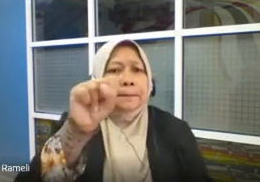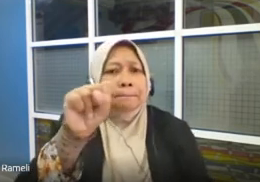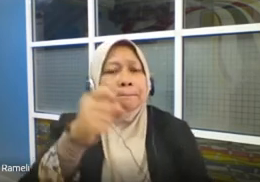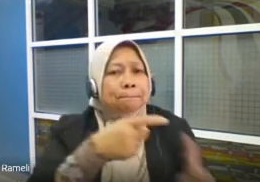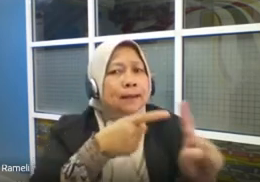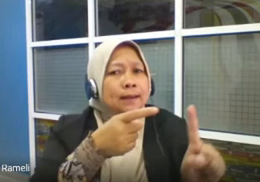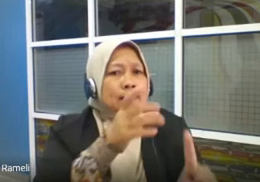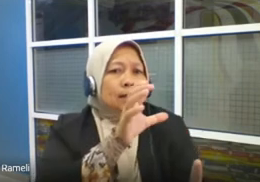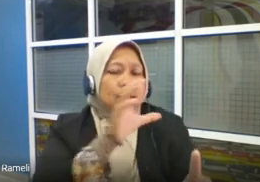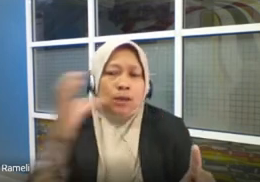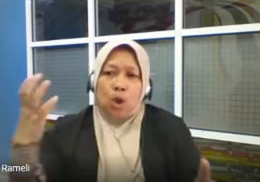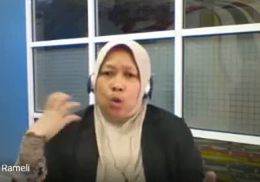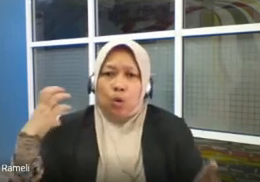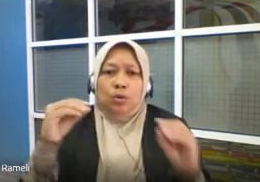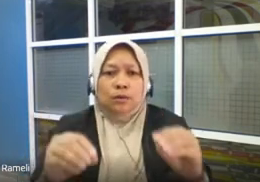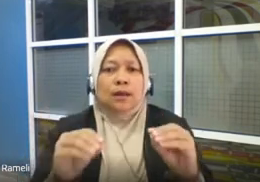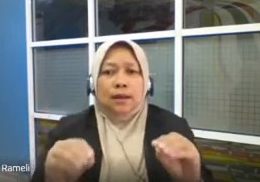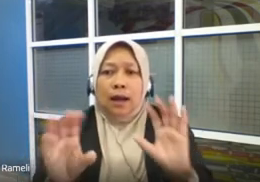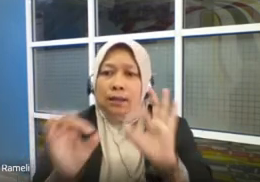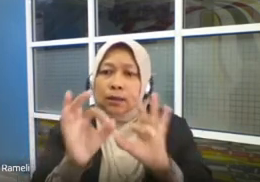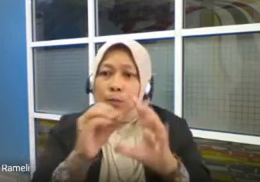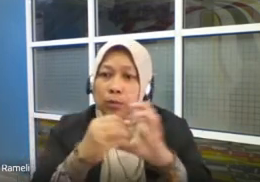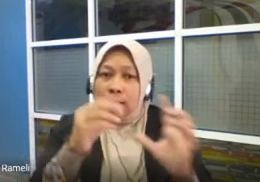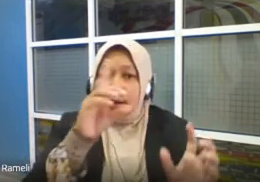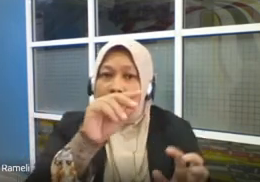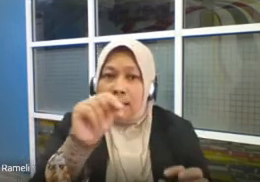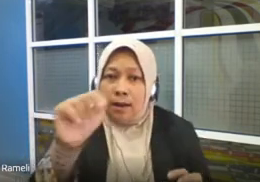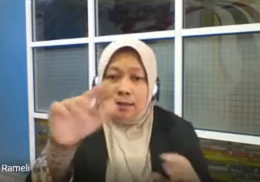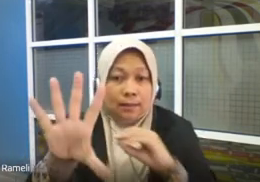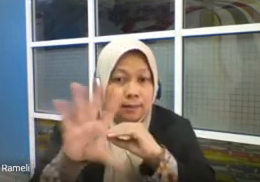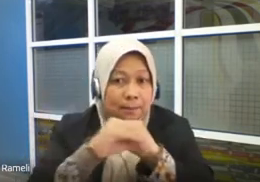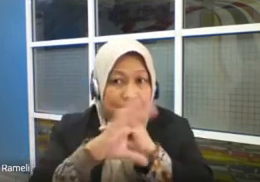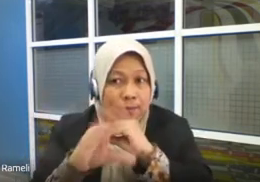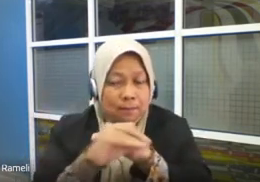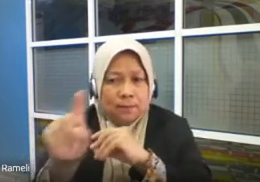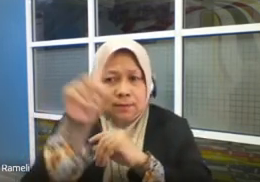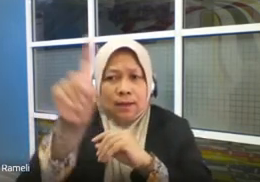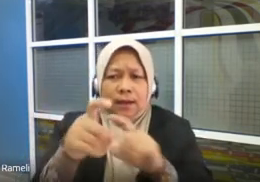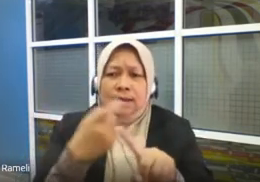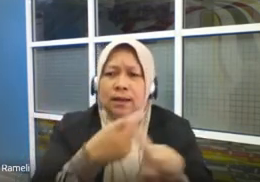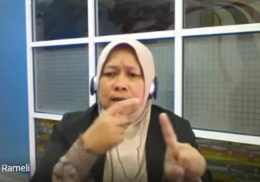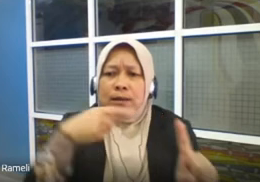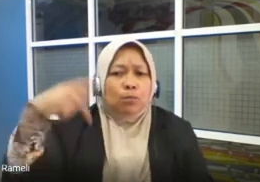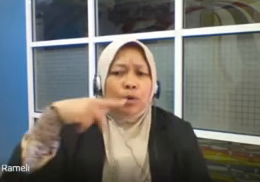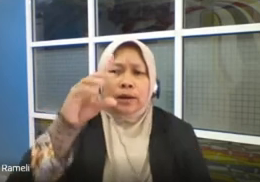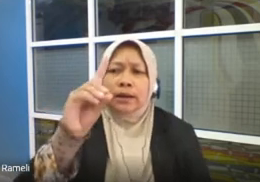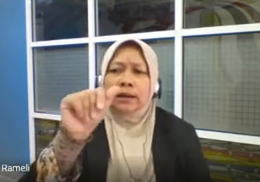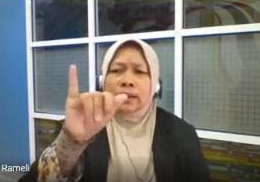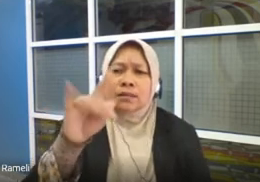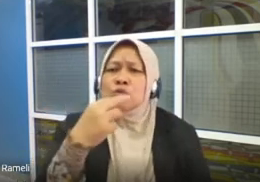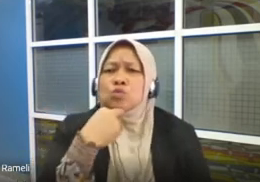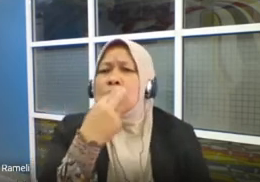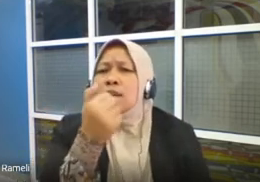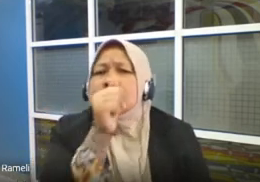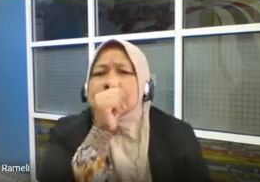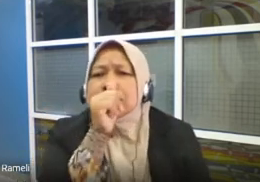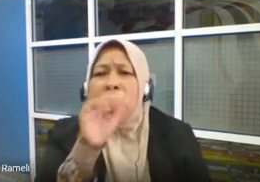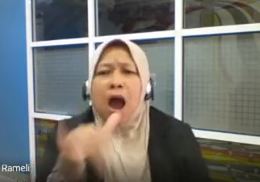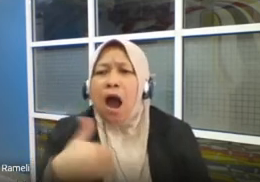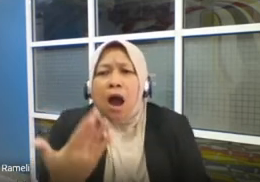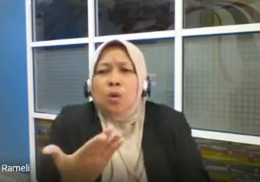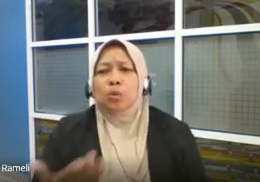dan juga Puan Nana sendiri. Tapi mungkin kalau ada Puan Nana ingin buat tambahan, soalan daripada Puan Dayang, macam mana nak buat suara sedap didengari atau